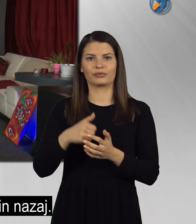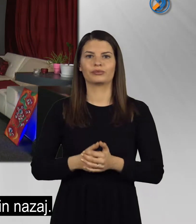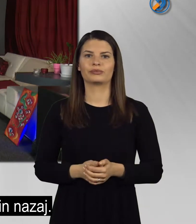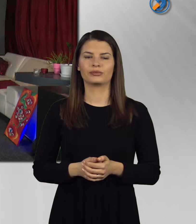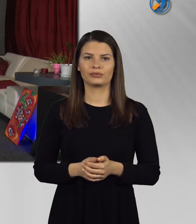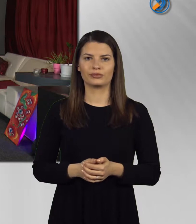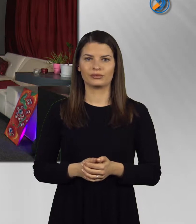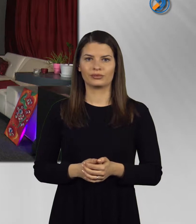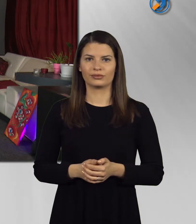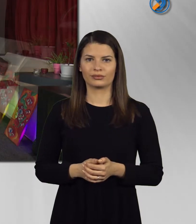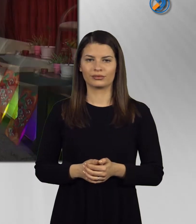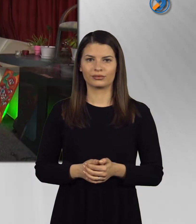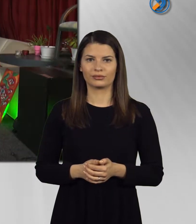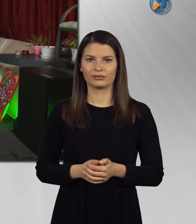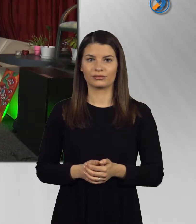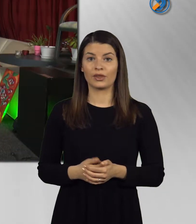nazaj.